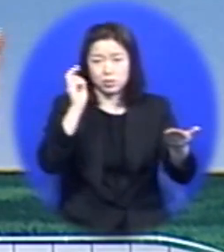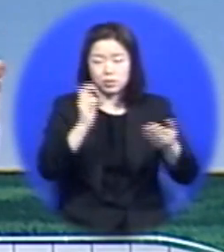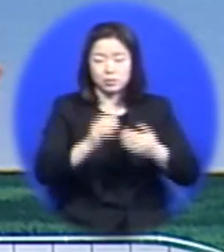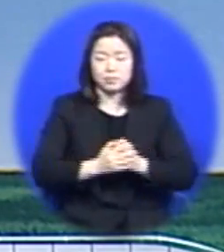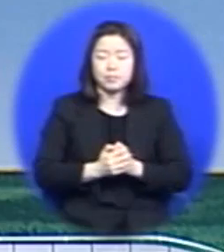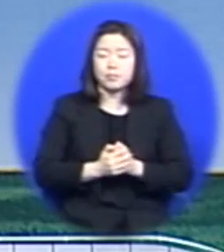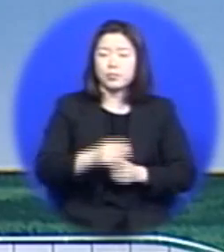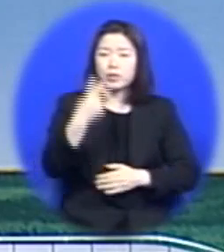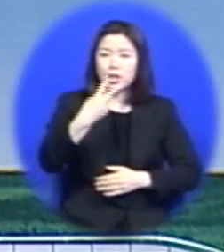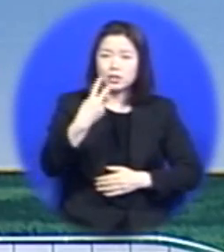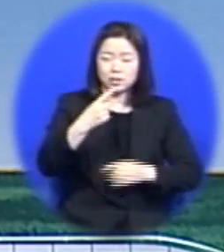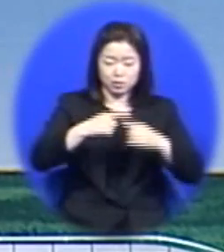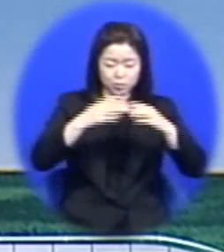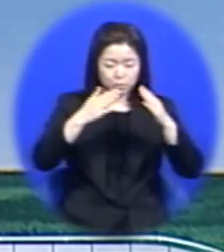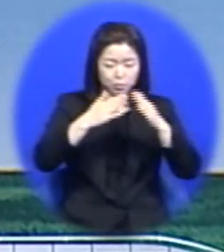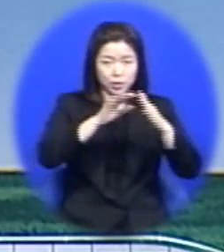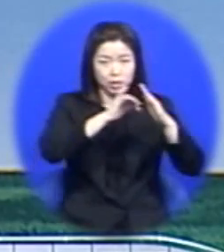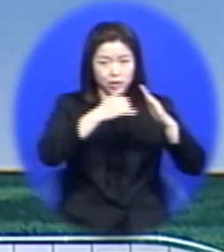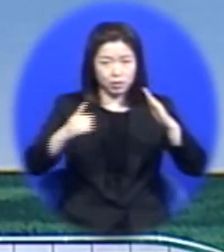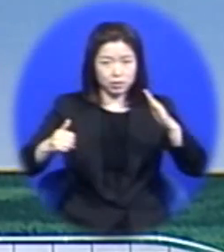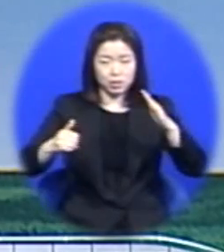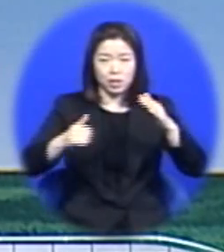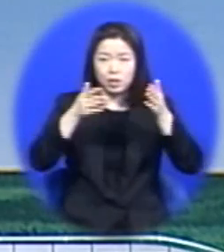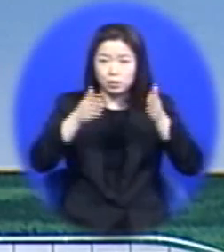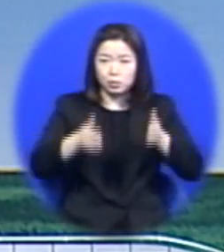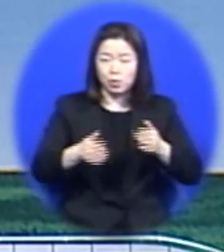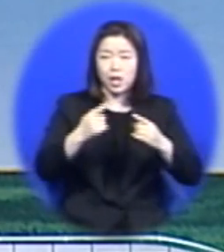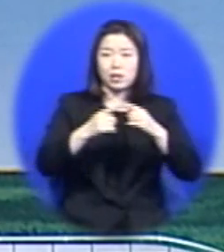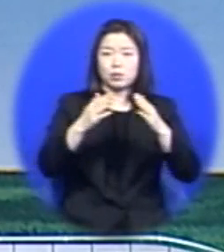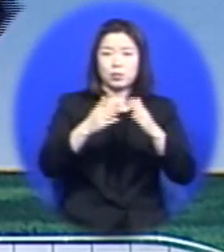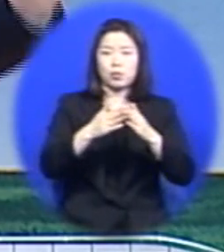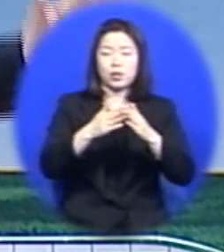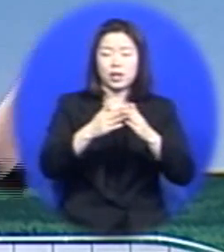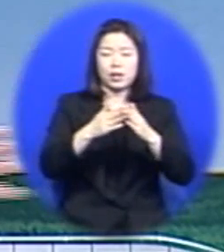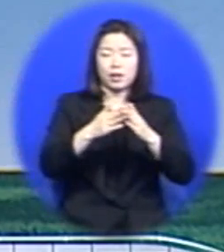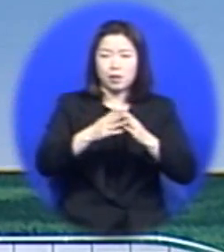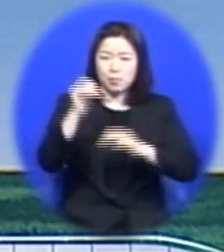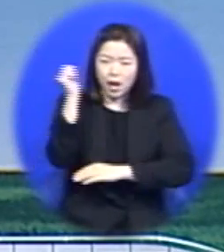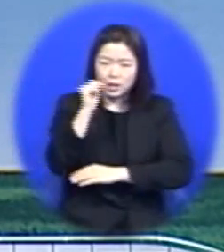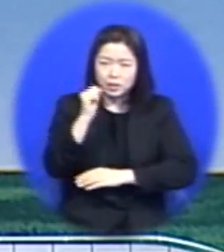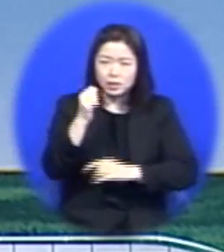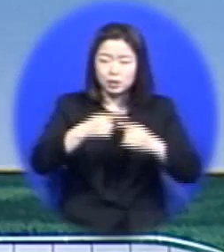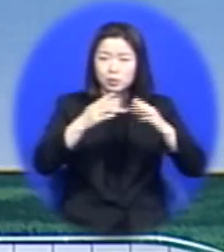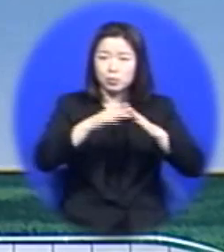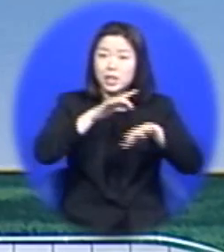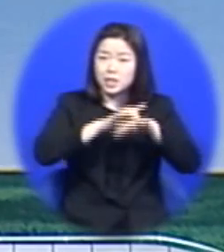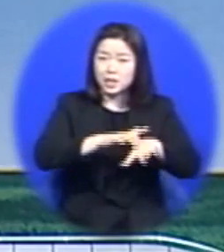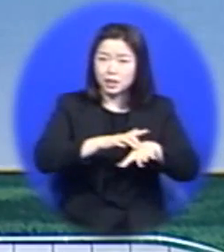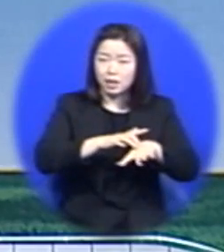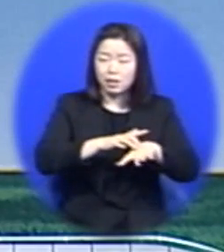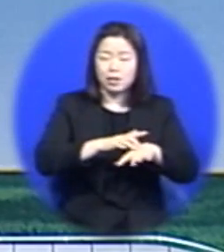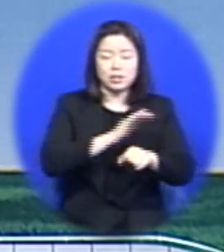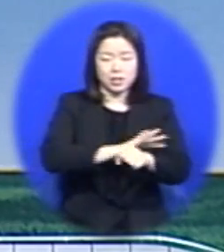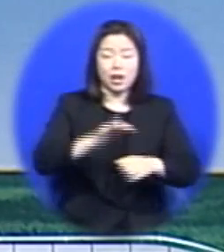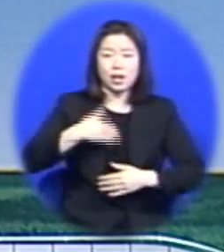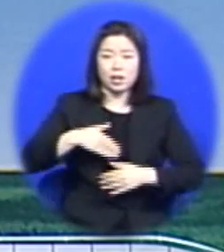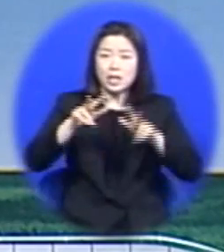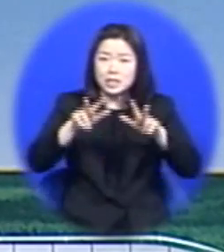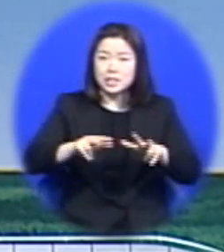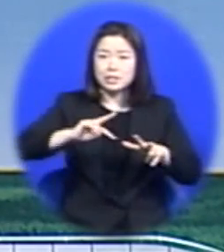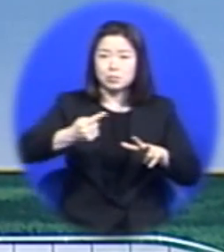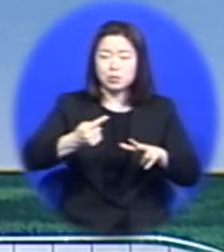2000년 교회 역사 동안 교회를 흔들려는 사탄의 역사는 우리가 이미 다잘 압니다. 지금도